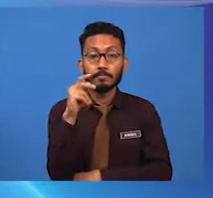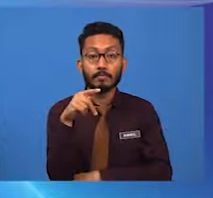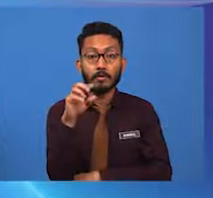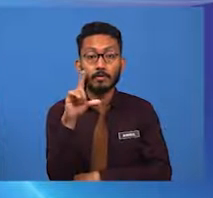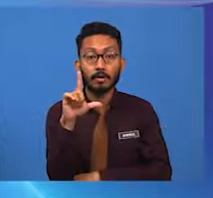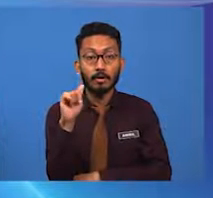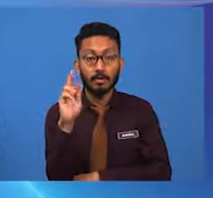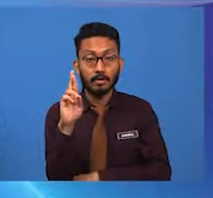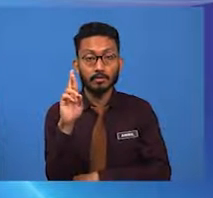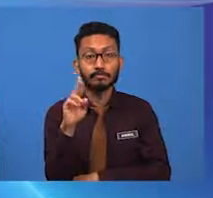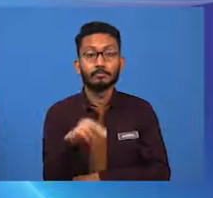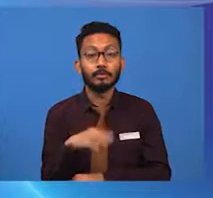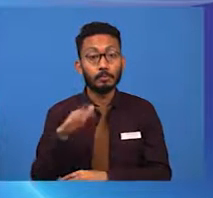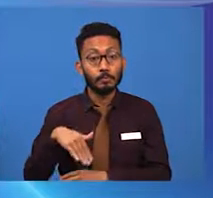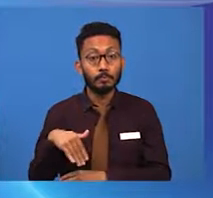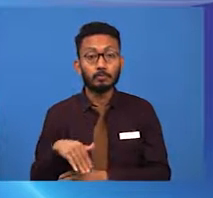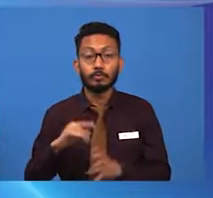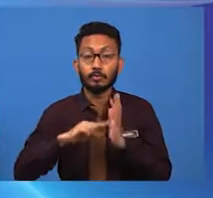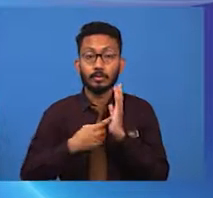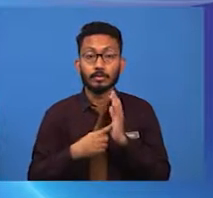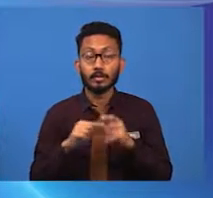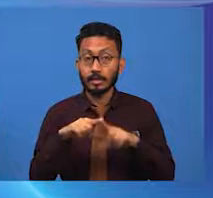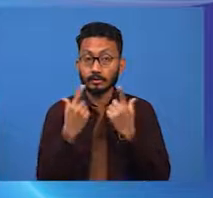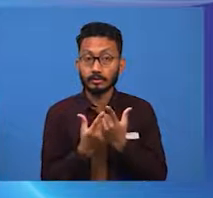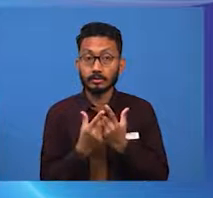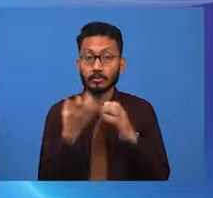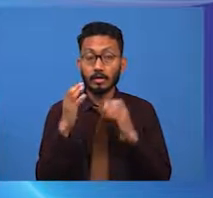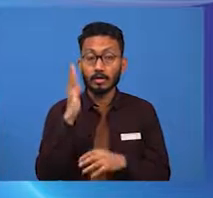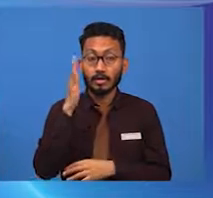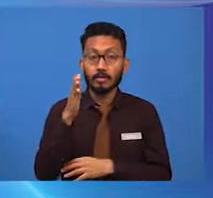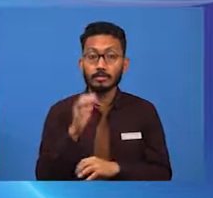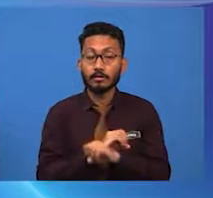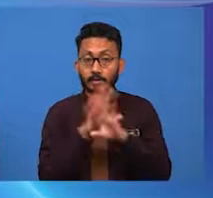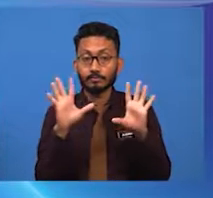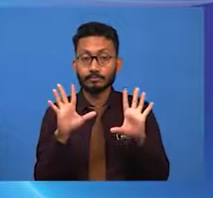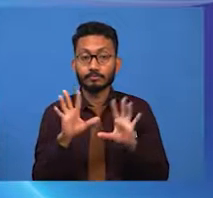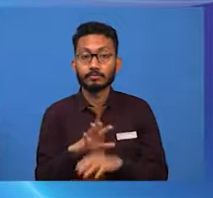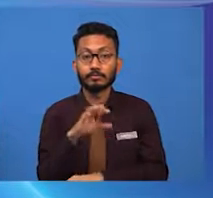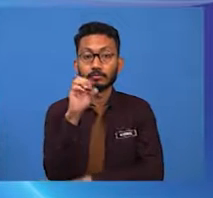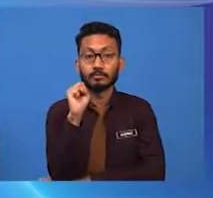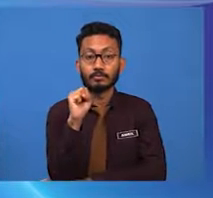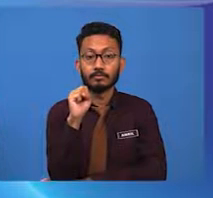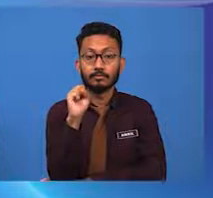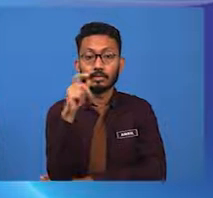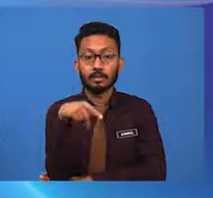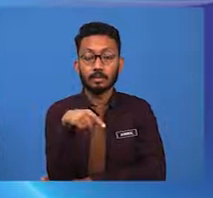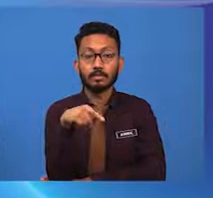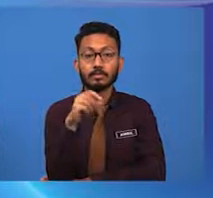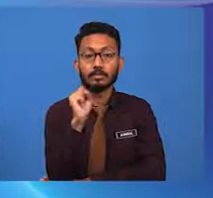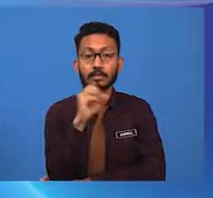Sebelum memulakan kelas, cikgu akan menerangkan standard pembelajaran dan